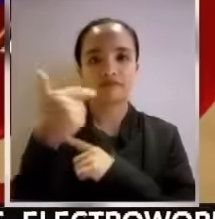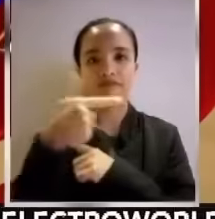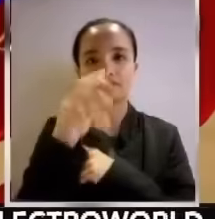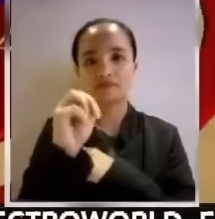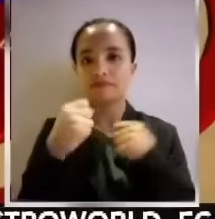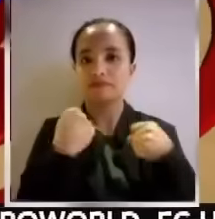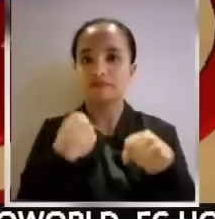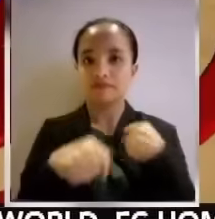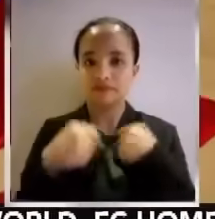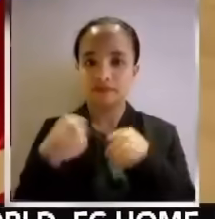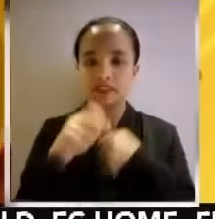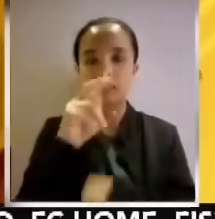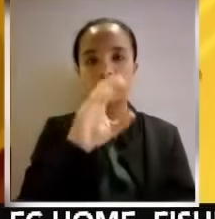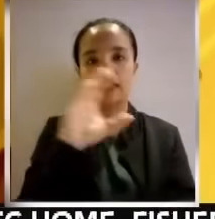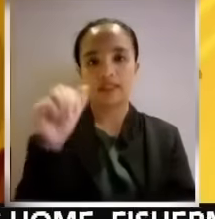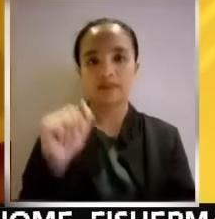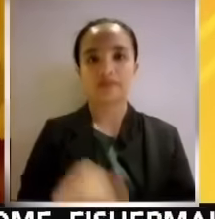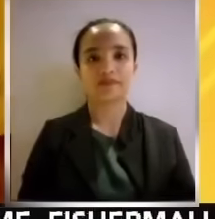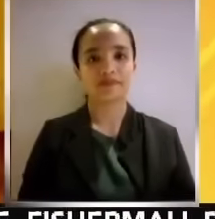NCAA.